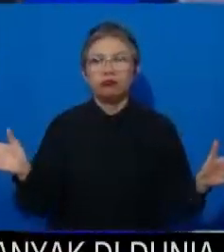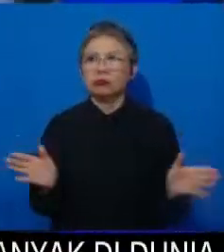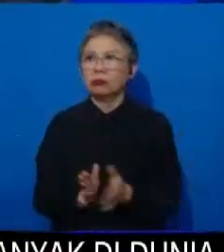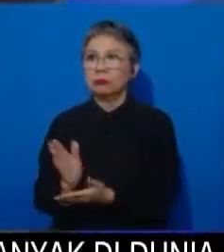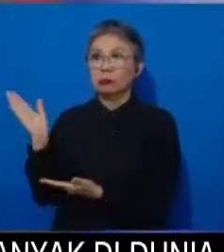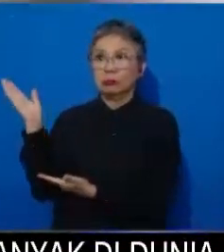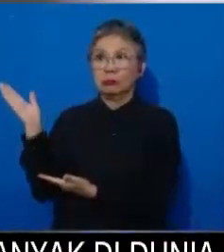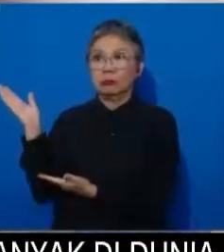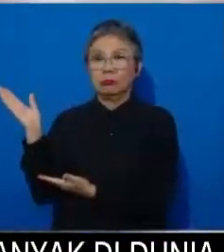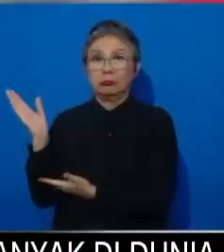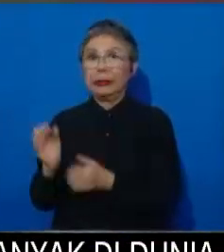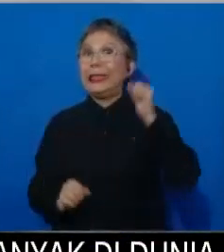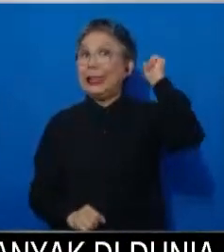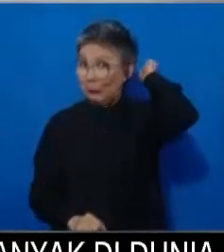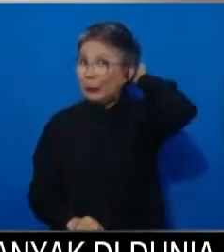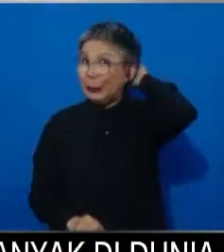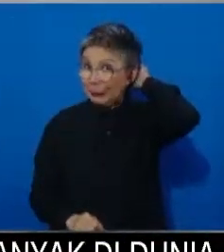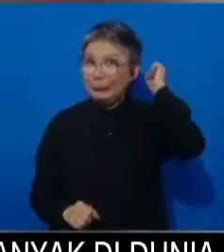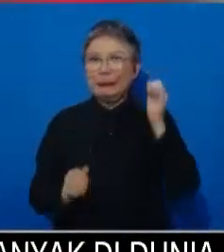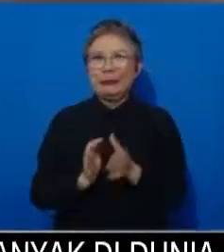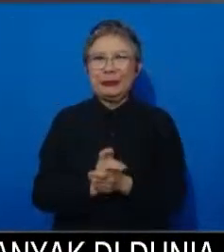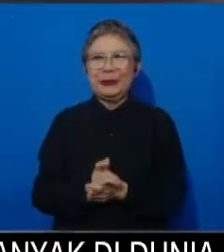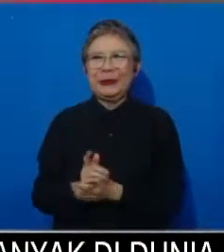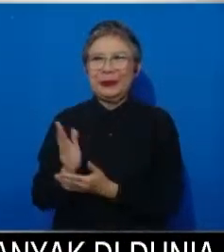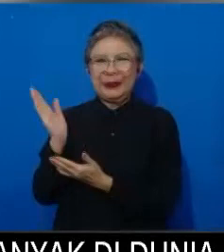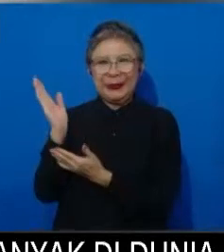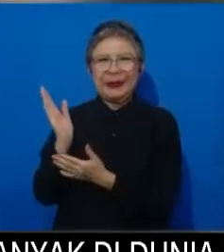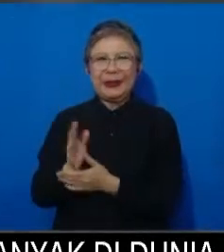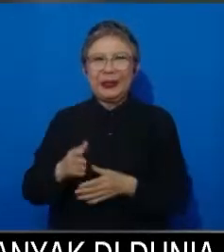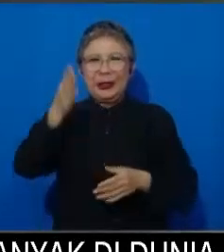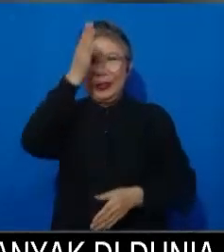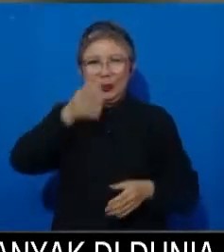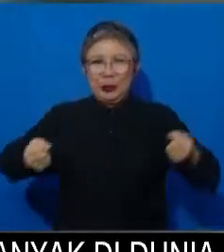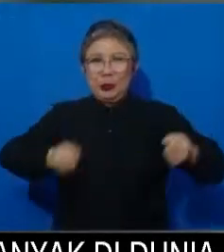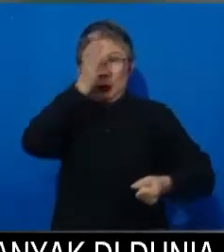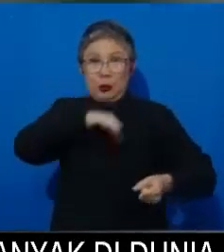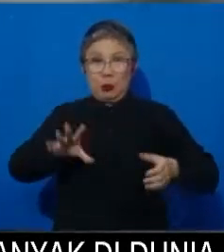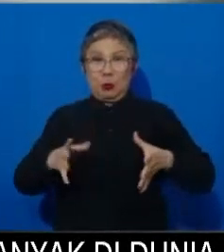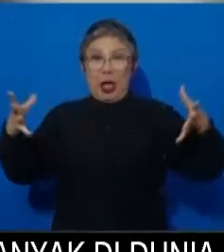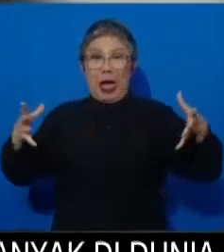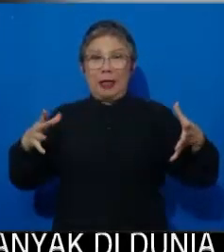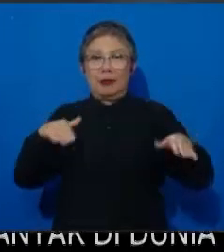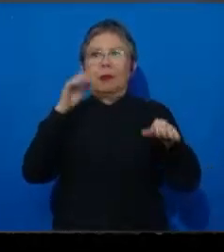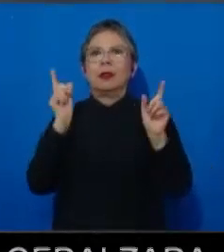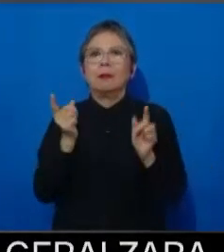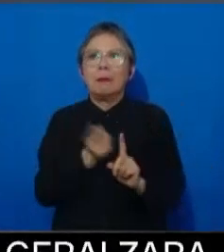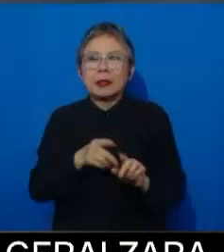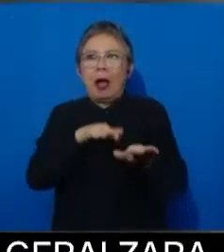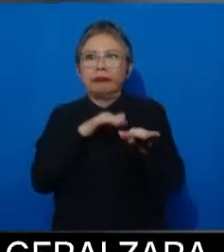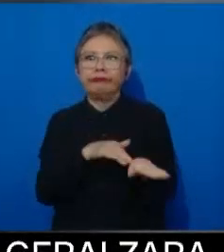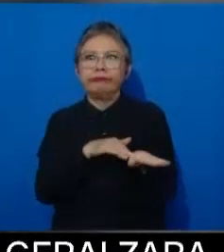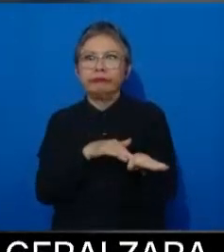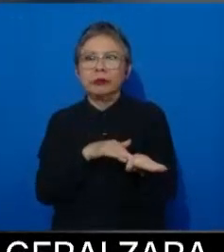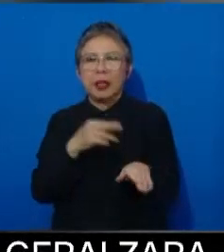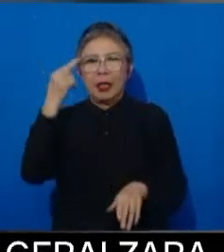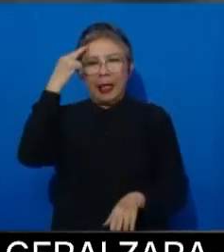Dalam video amatir yang direkam salah satu warga Selasa pagi, truk terpaksa mundur di tengah ramainya lalu lintas. Ketua